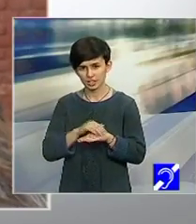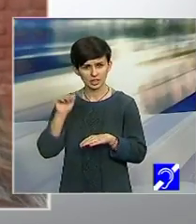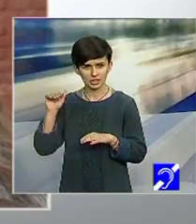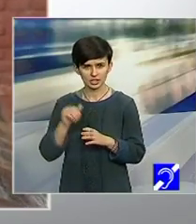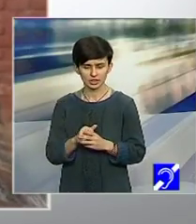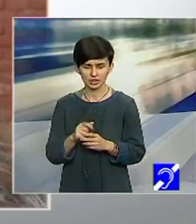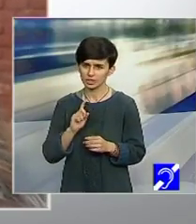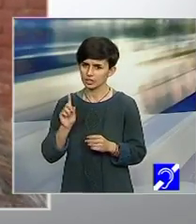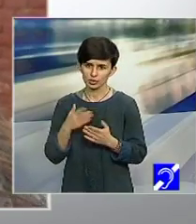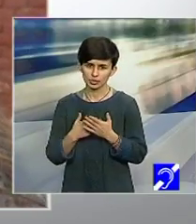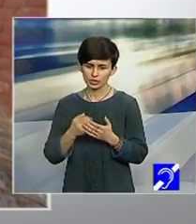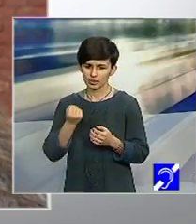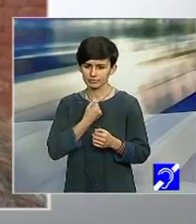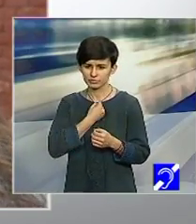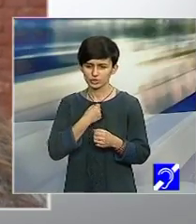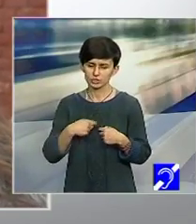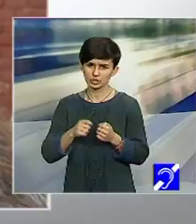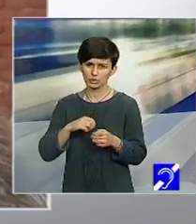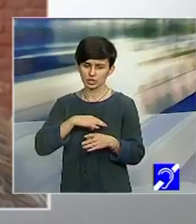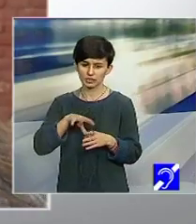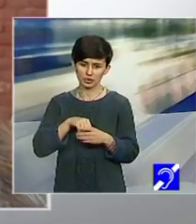că i-a murit toată familia, dar